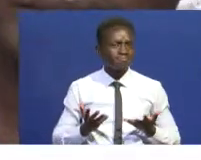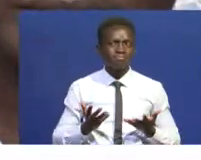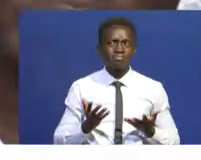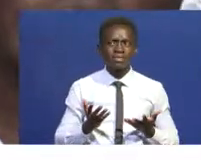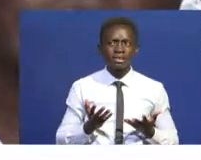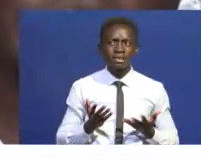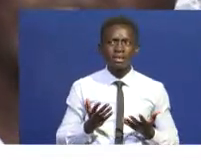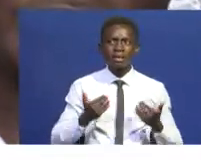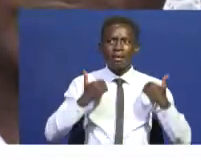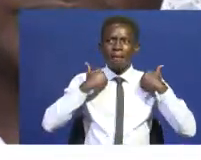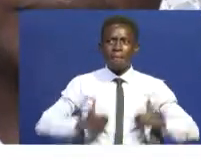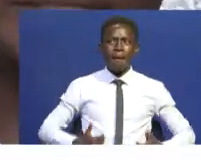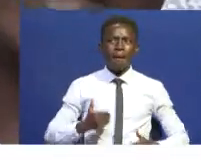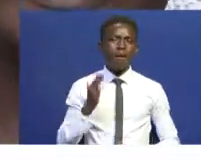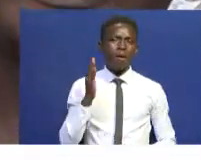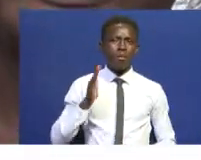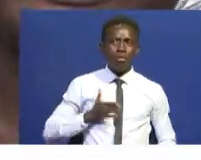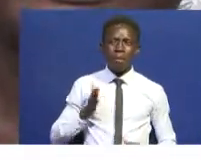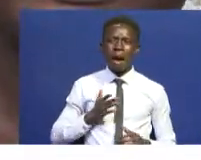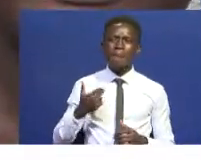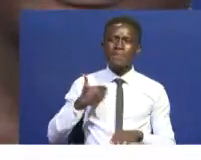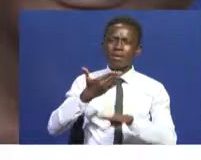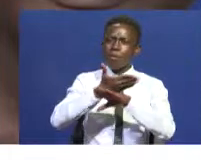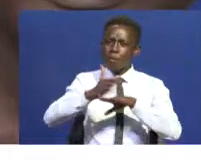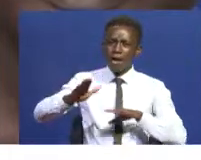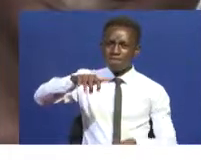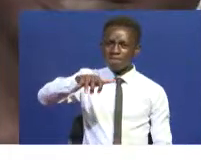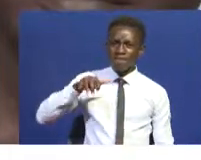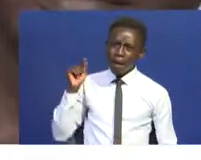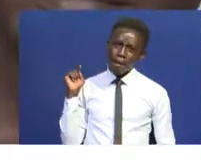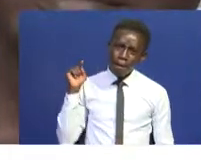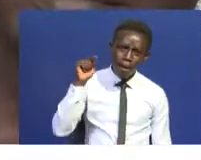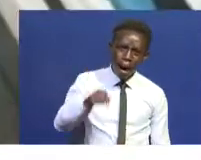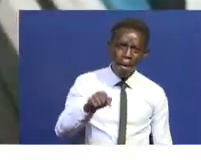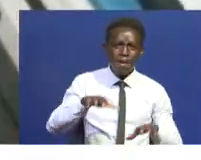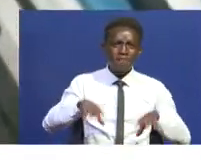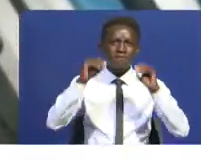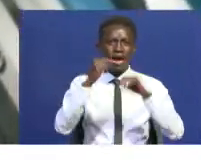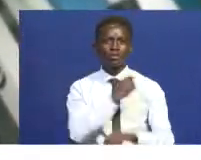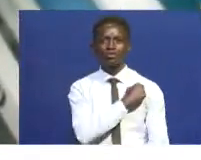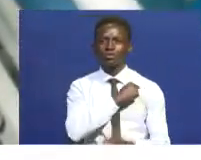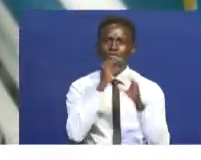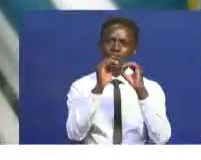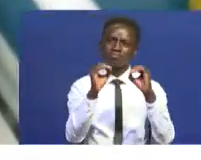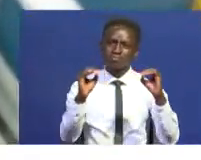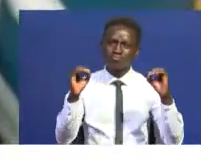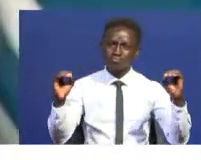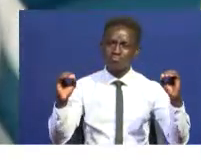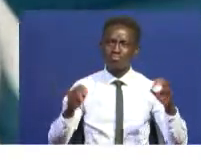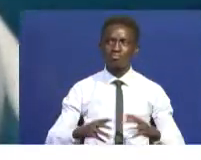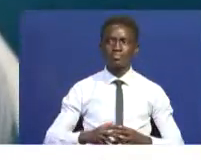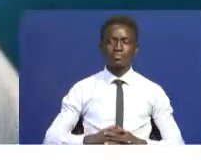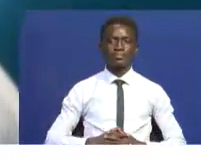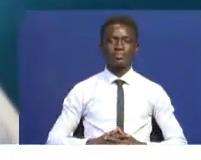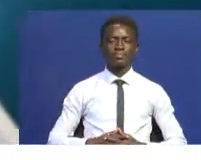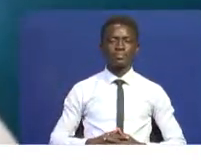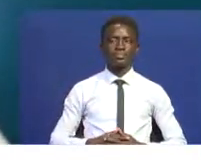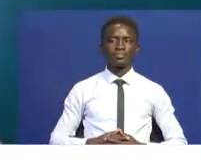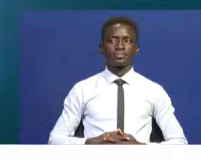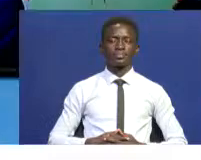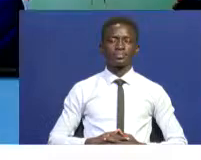just to waste fare from all the way to come here and find no doctors. Nancy Okware,